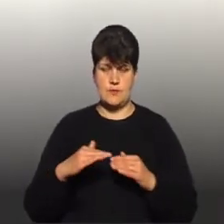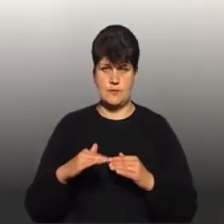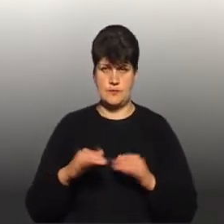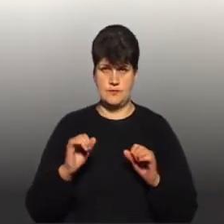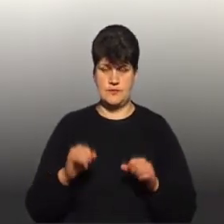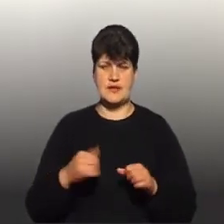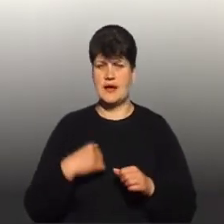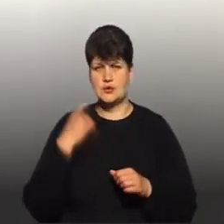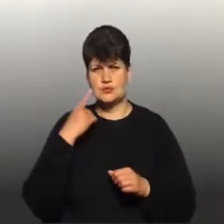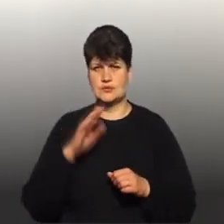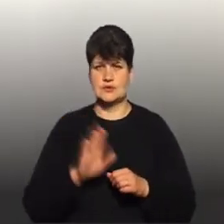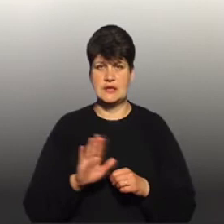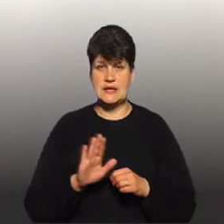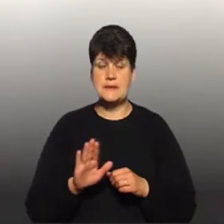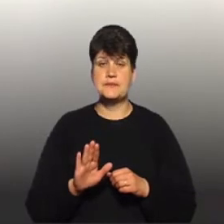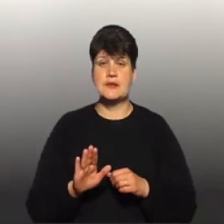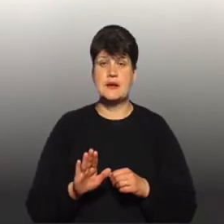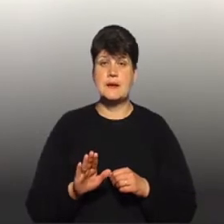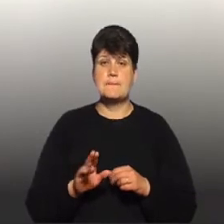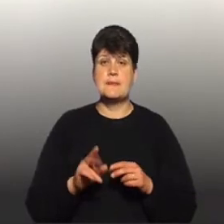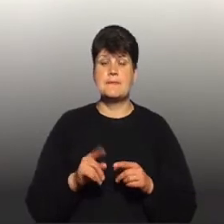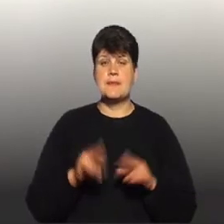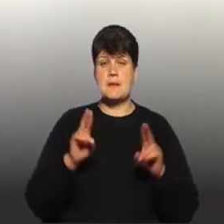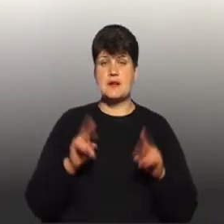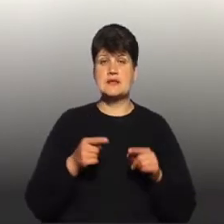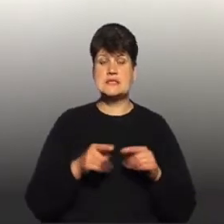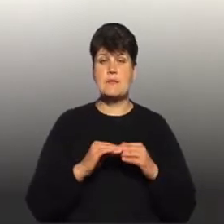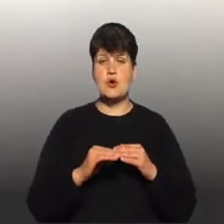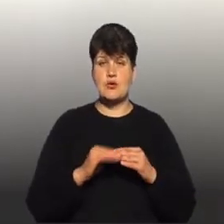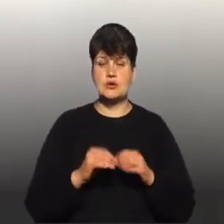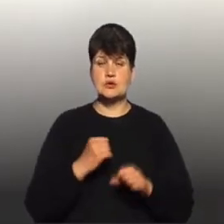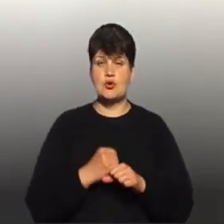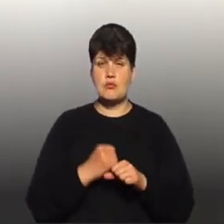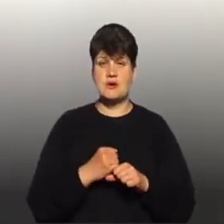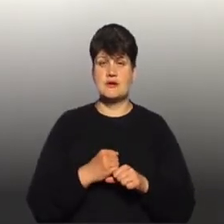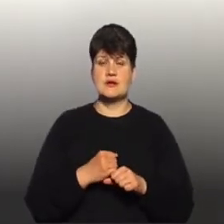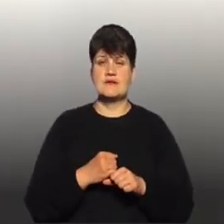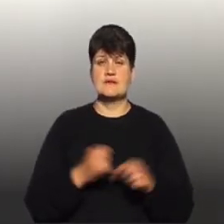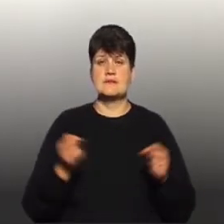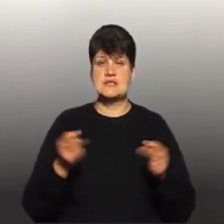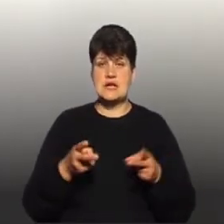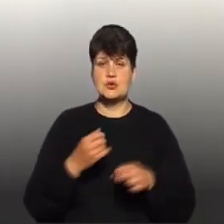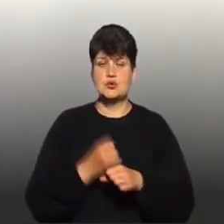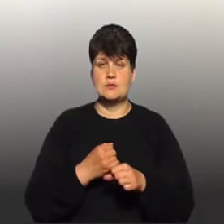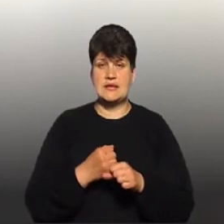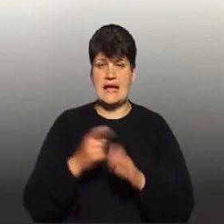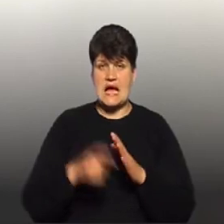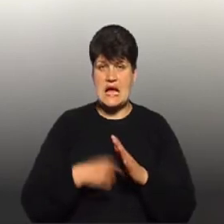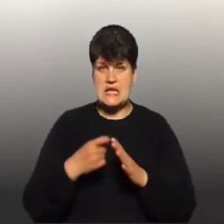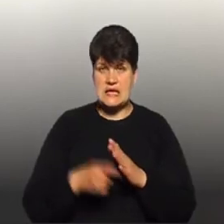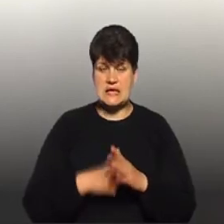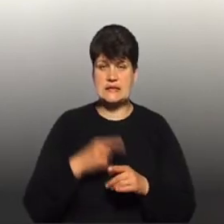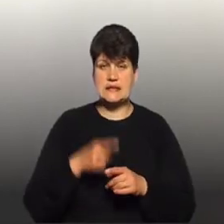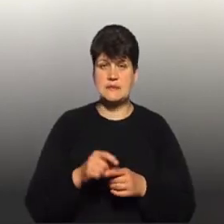правило, такі полігони влаштовують в межах вже вироблених кар'єрів, тобто там, де десь каміння